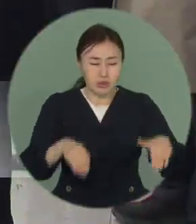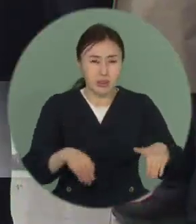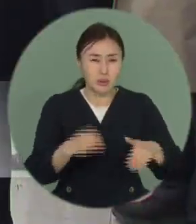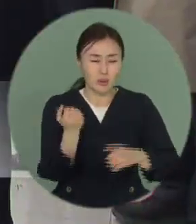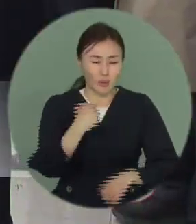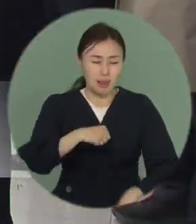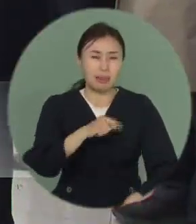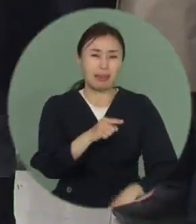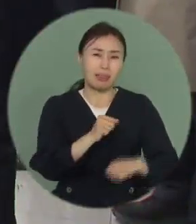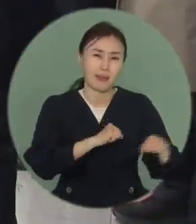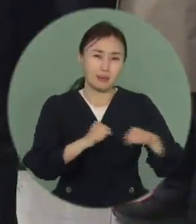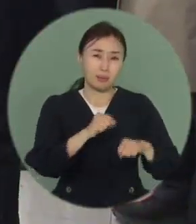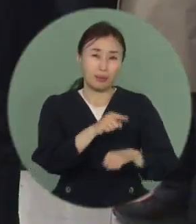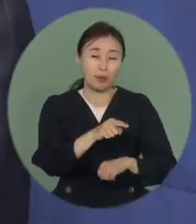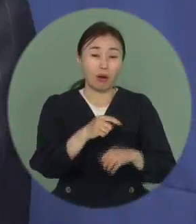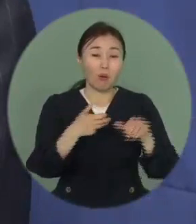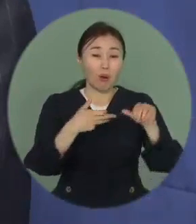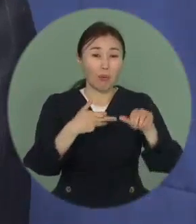말했습니다